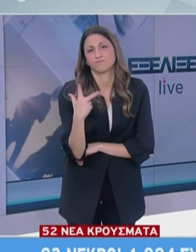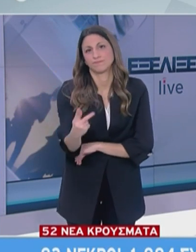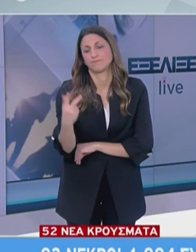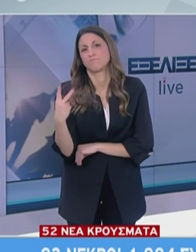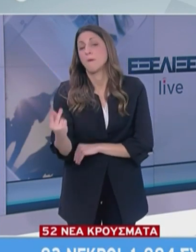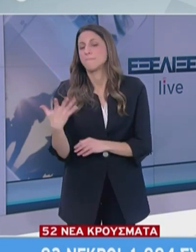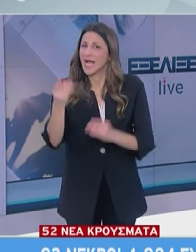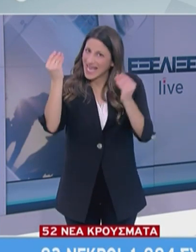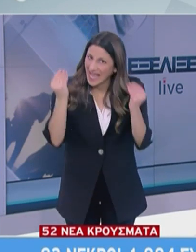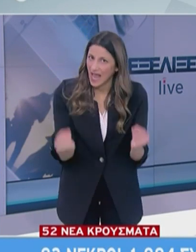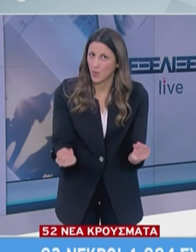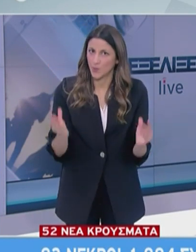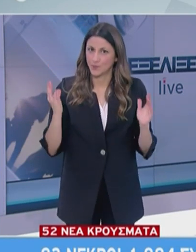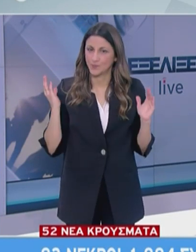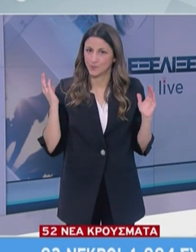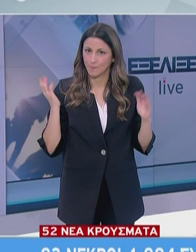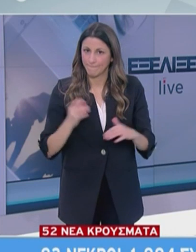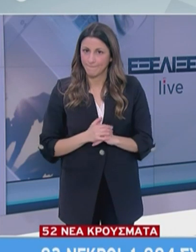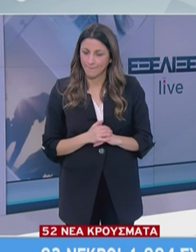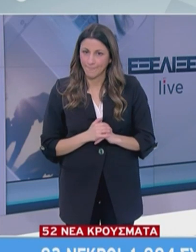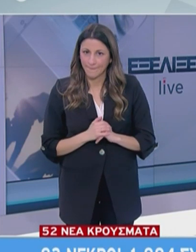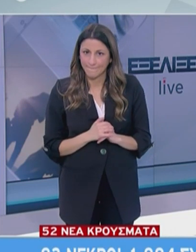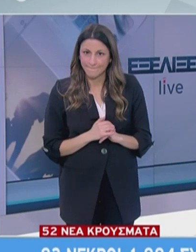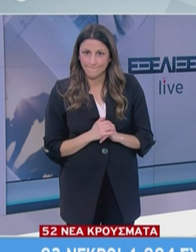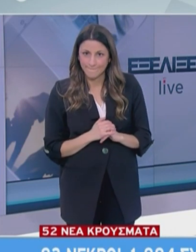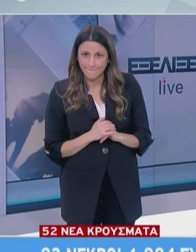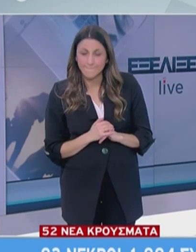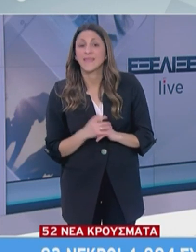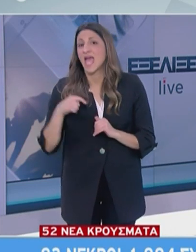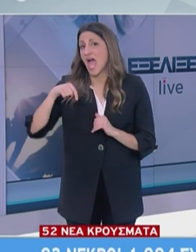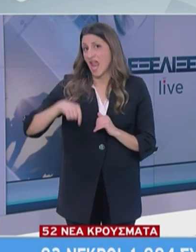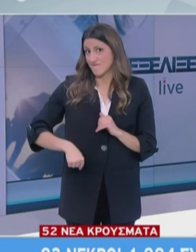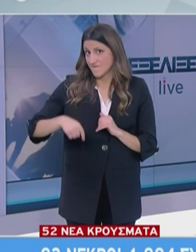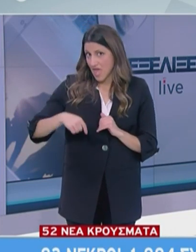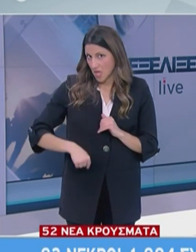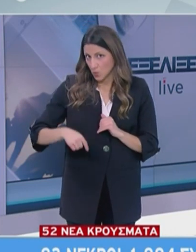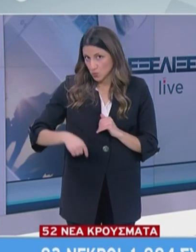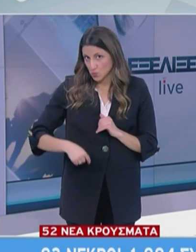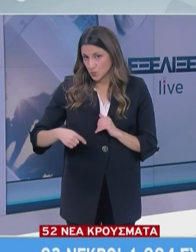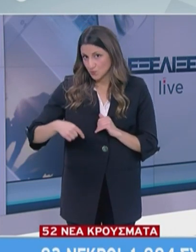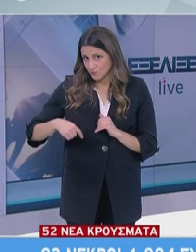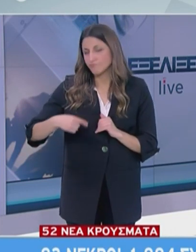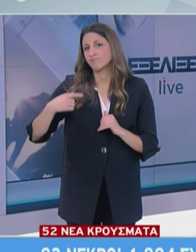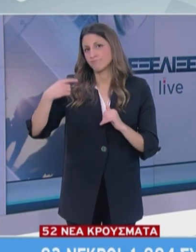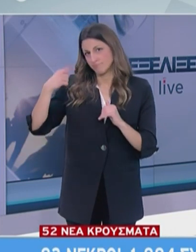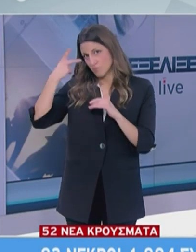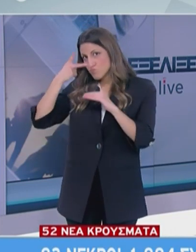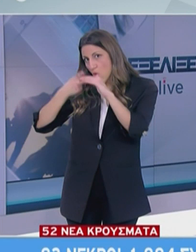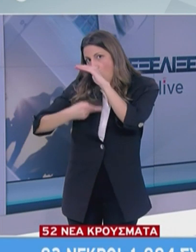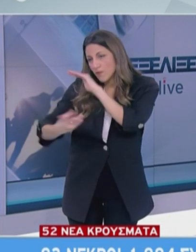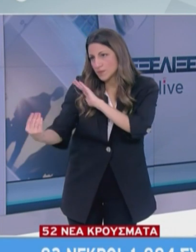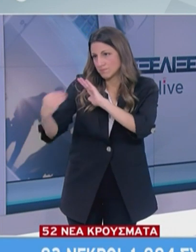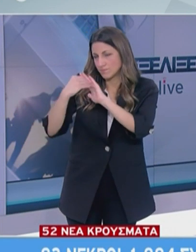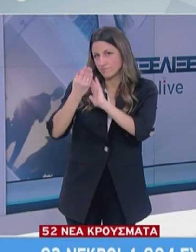είναι καλό. Άρα αυτό στο σχεδιασμό μας φέτος σίγουρα και προβλέπουμε